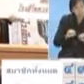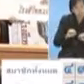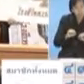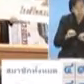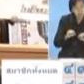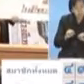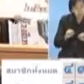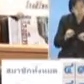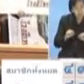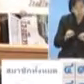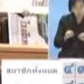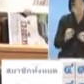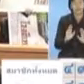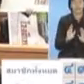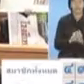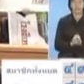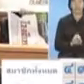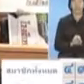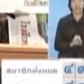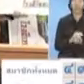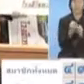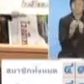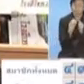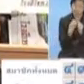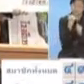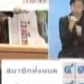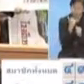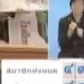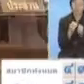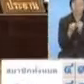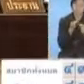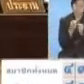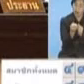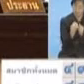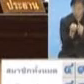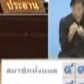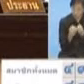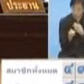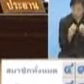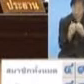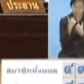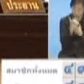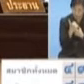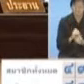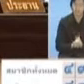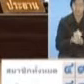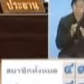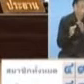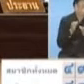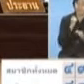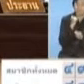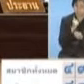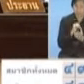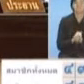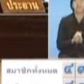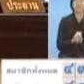ผมเรียนท่านประธาน นี้คุณหมอว่าลงอ่ะท่านแนะนำได้ท่านชี้แนะได้ท่านชี้นำได้นะท่าน